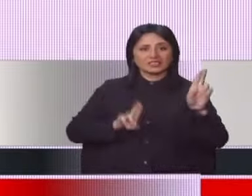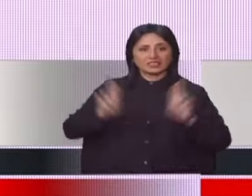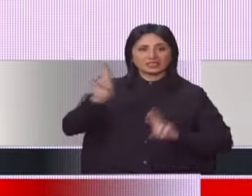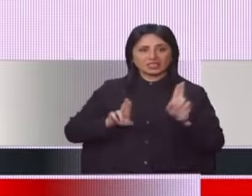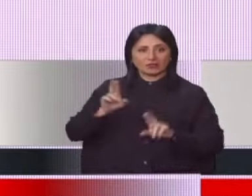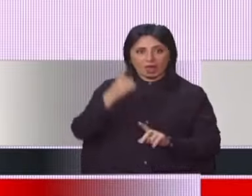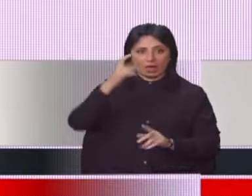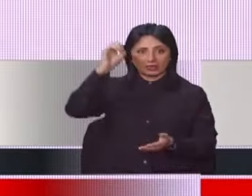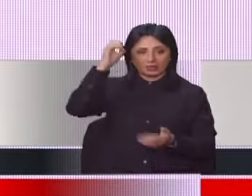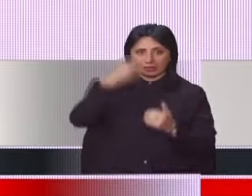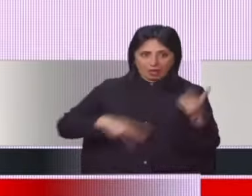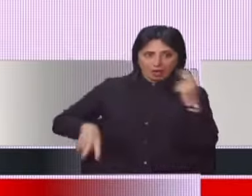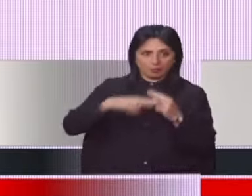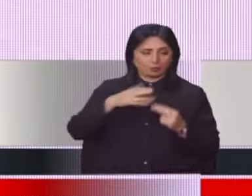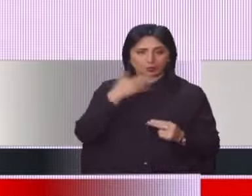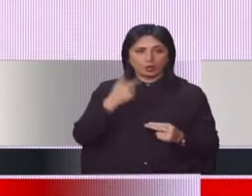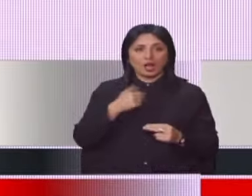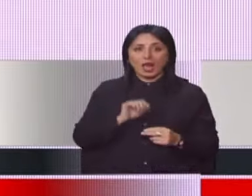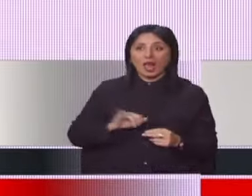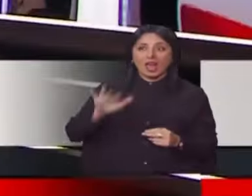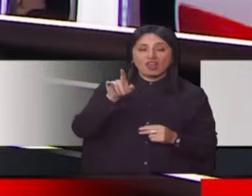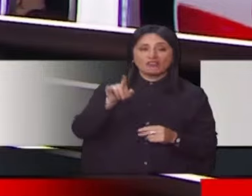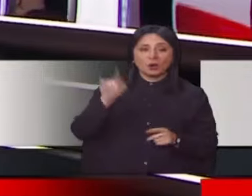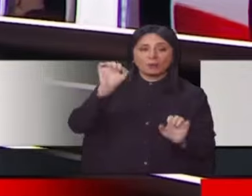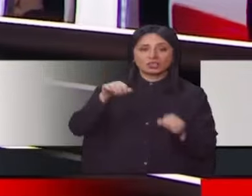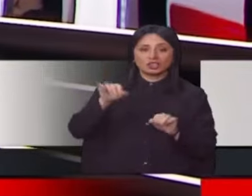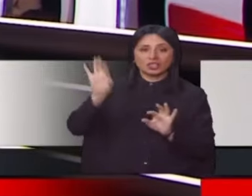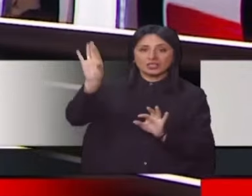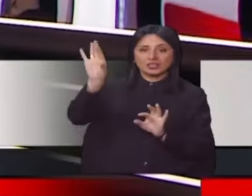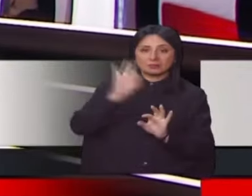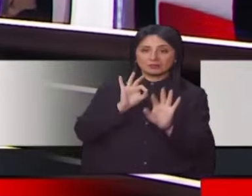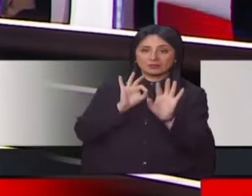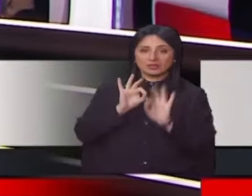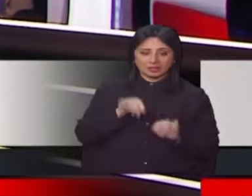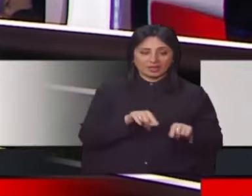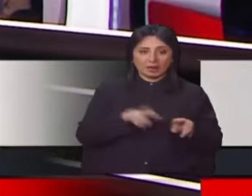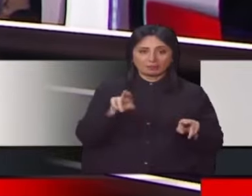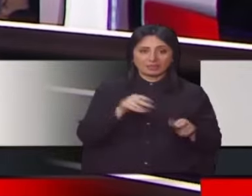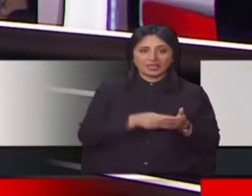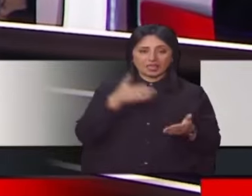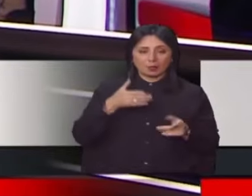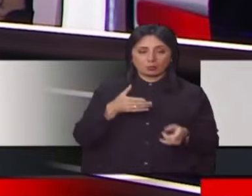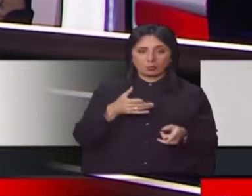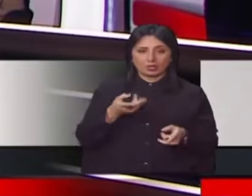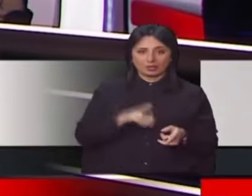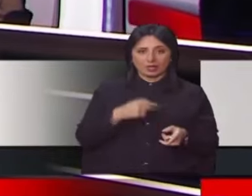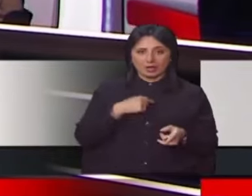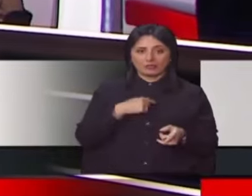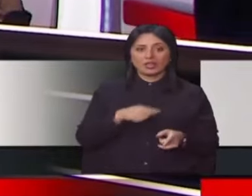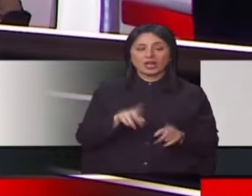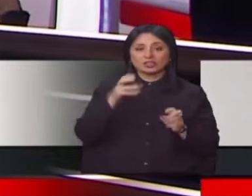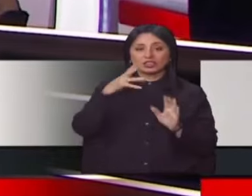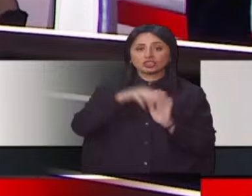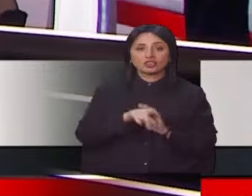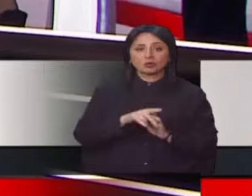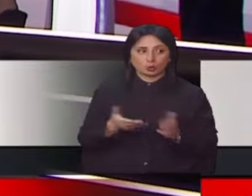ერთი ცენტრალიზებული. ჩვენ და შეხედოთ ამ ევროპას როგორც შესაძლებლობას გადმოვიტანოთ ის რაც მართლა ღირებულია. და ეს მათ შორის გულისხმობს იმას,